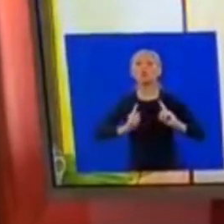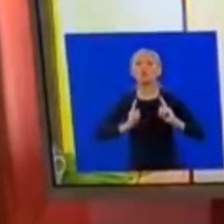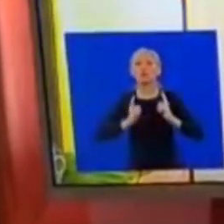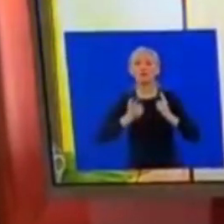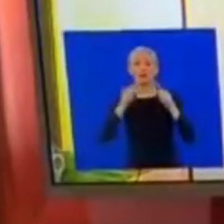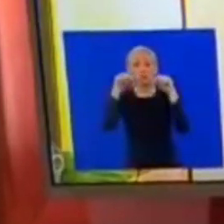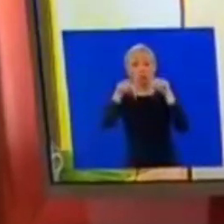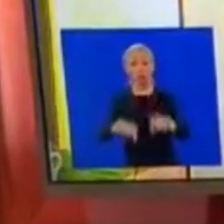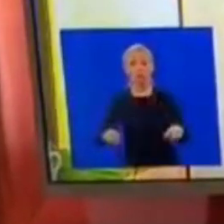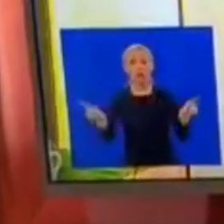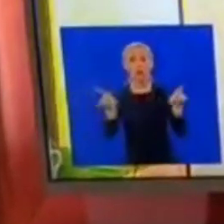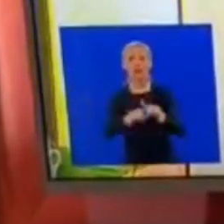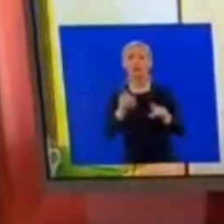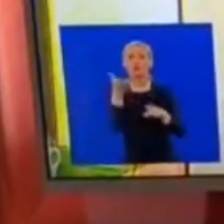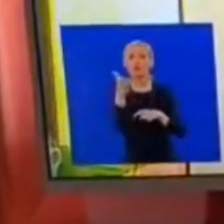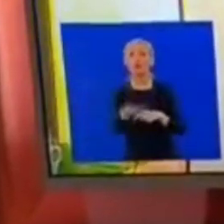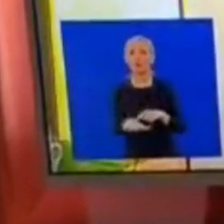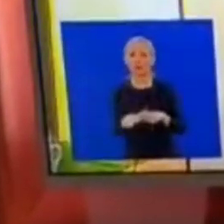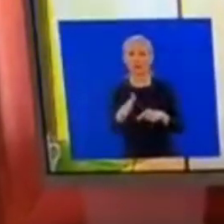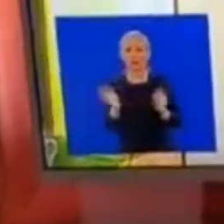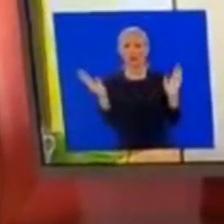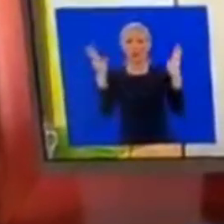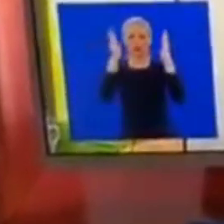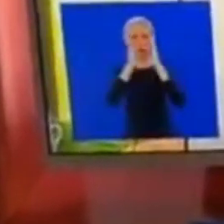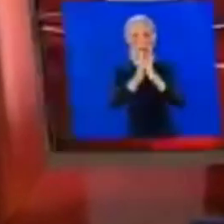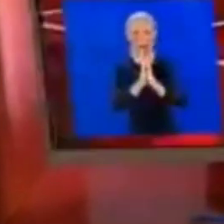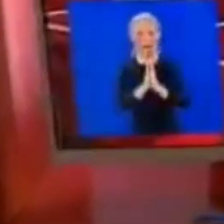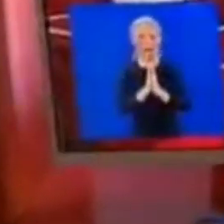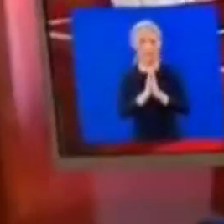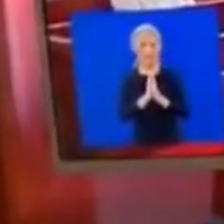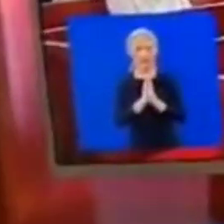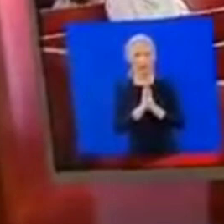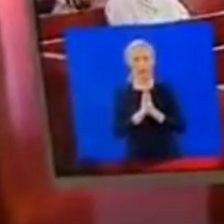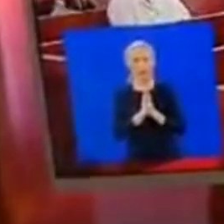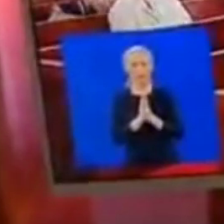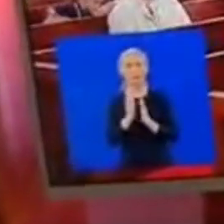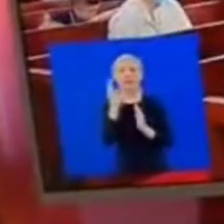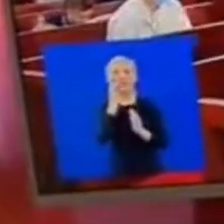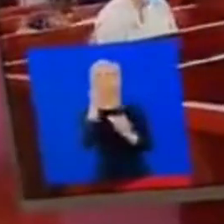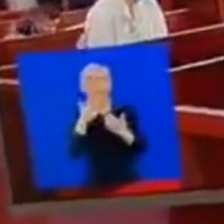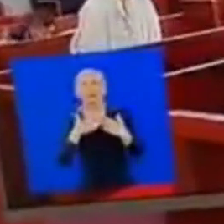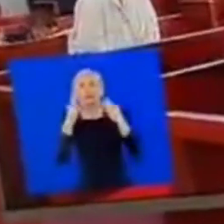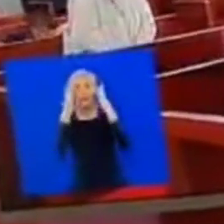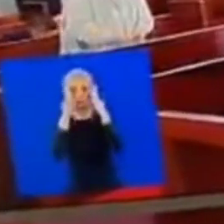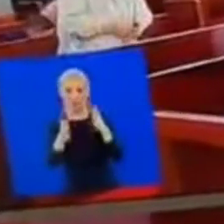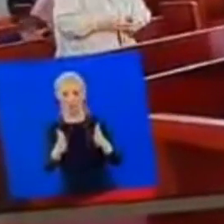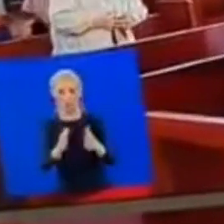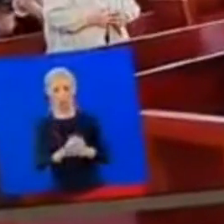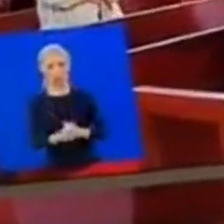tu i umrijeti. Amen. Ispovjedimo svoju vjeru.